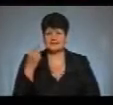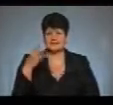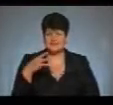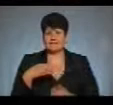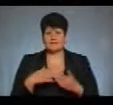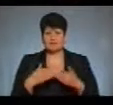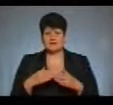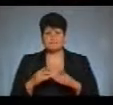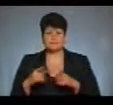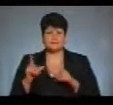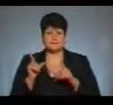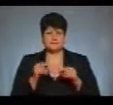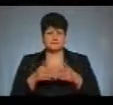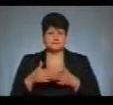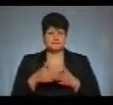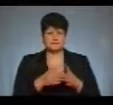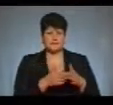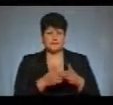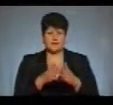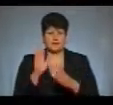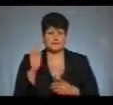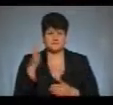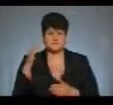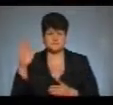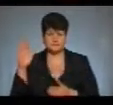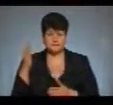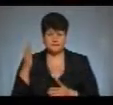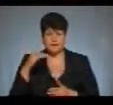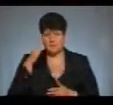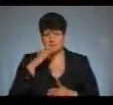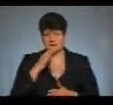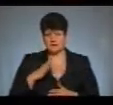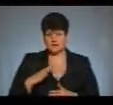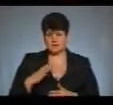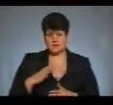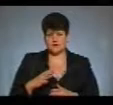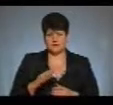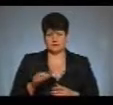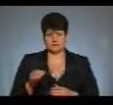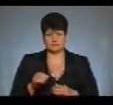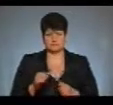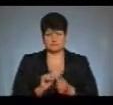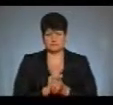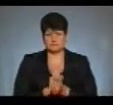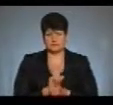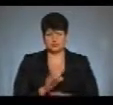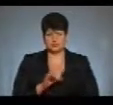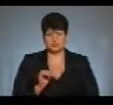Випускники відправляються на прогулянку Тернопільським ставом на теплоході. Батьки чекають їх біля причалу.